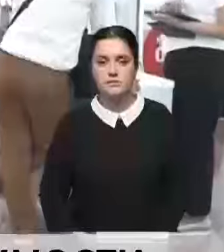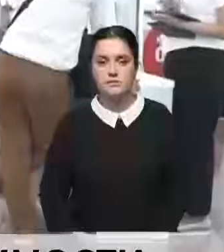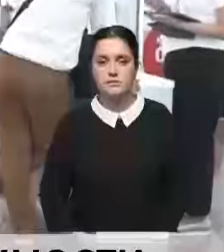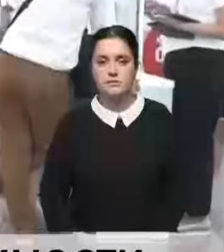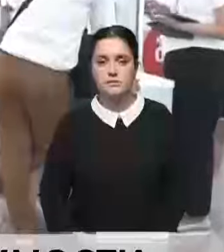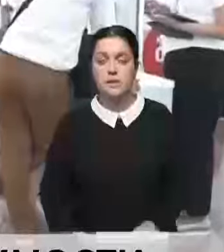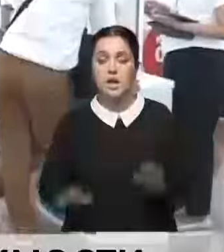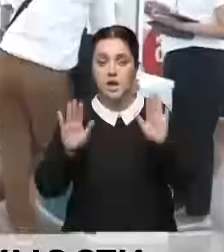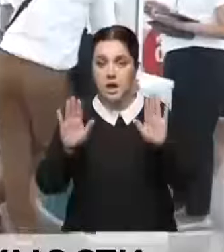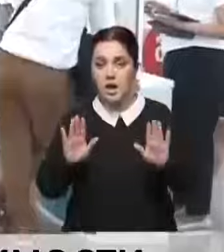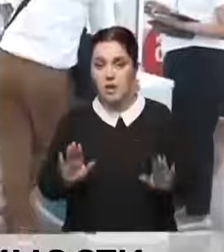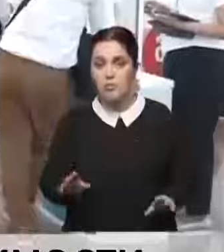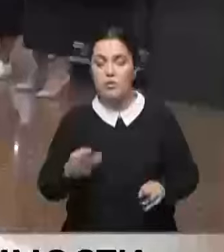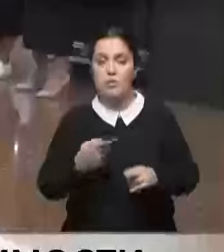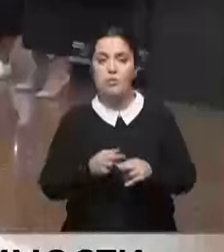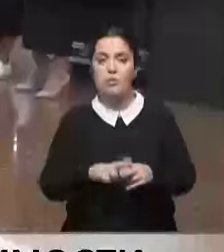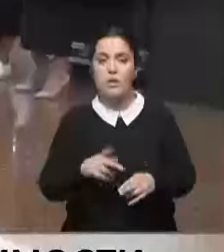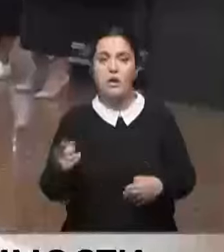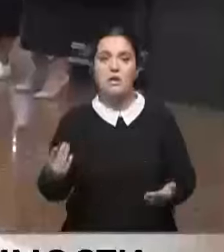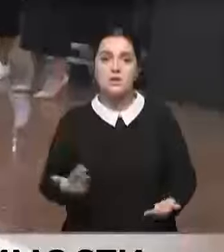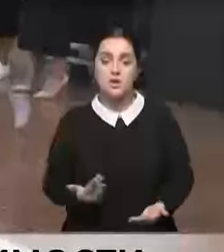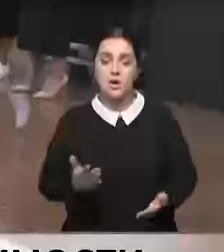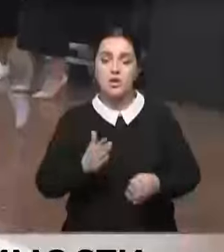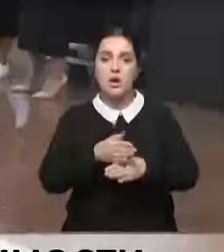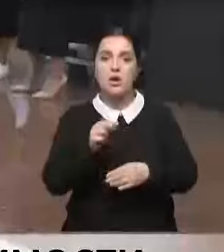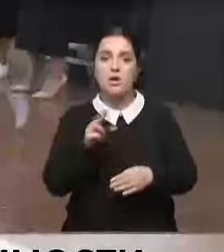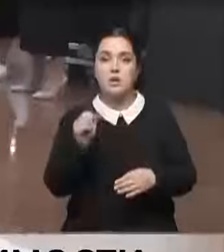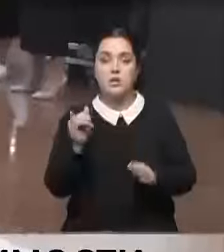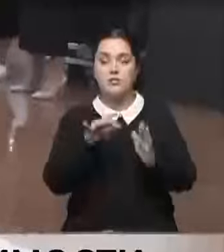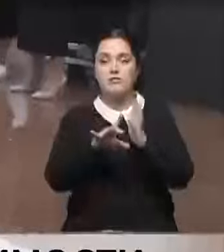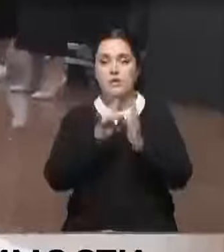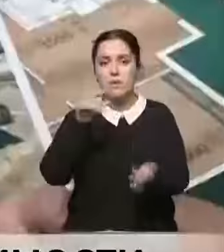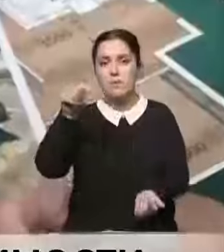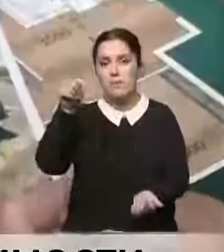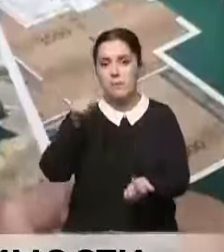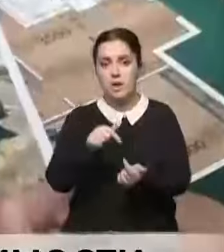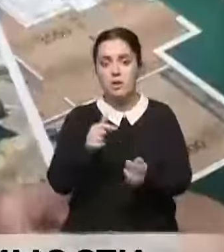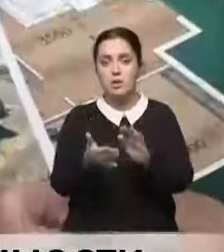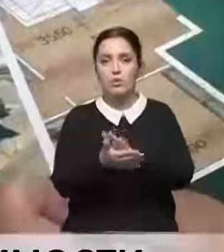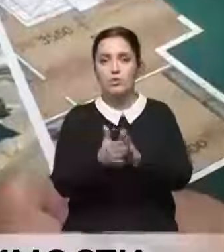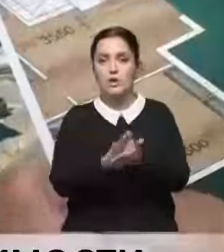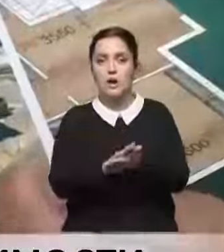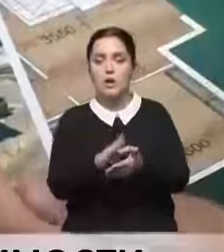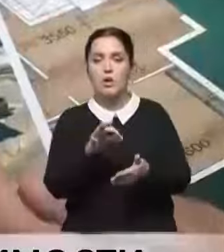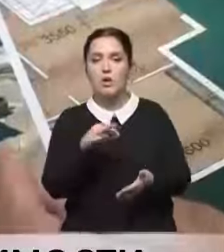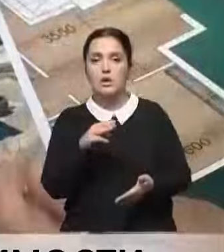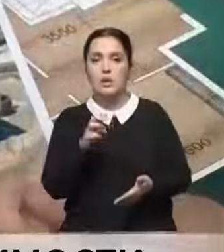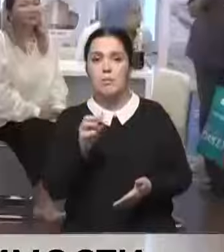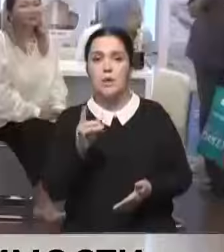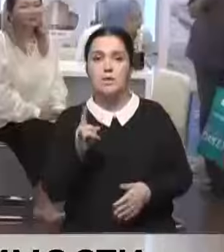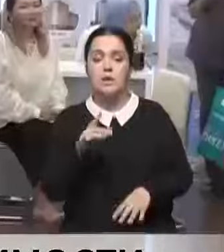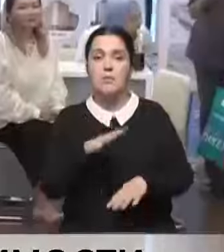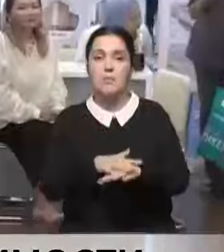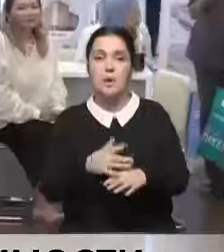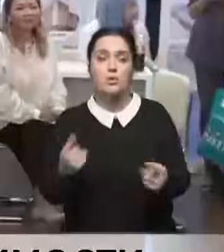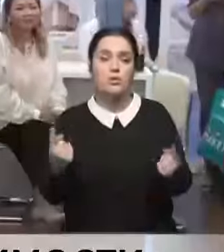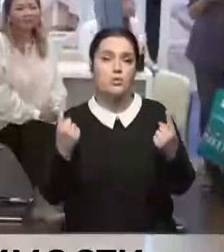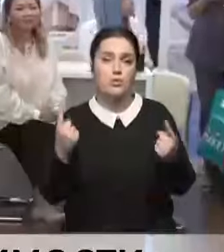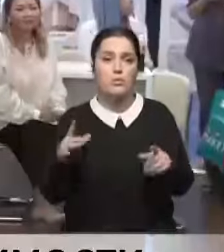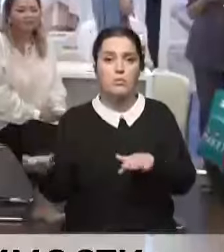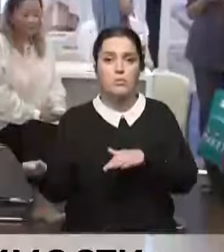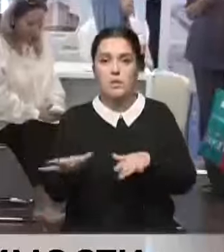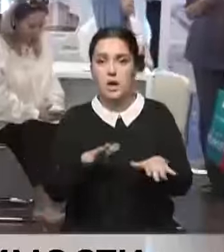На ярмарку недвижимости жители и гости Актау пришли, чтобы выбрать подходящие для себя условия от Отбасы банка. Масштабное